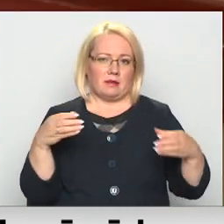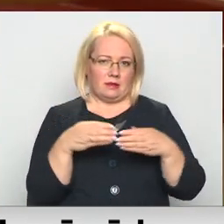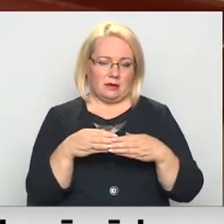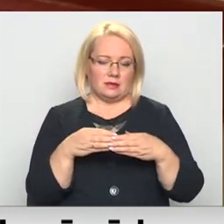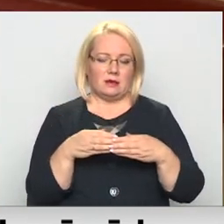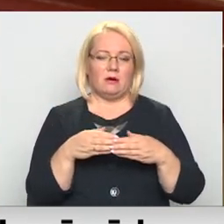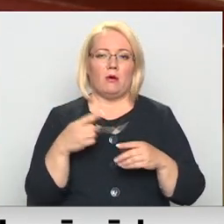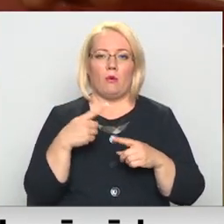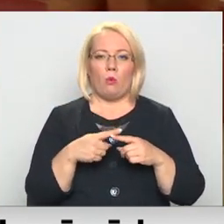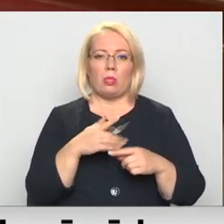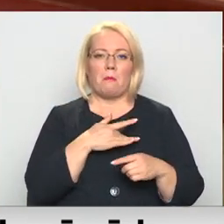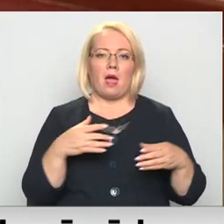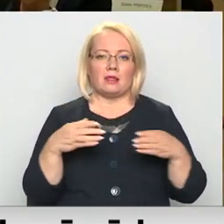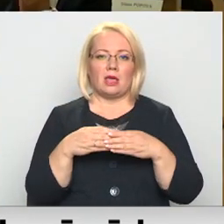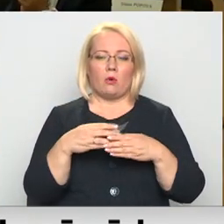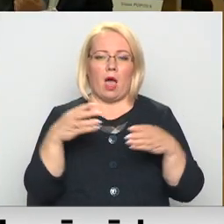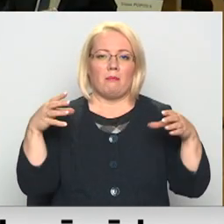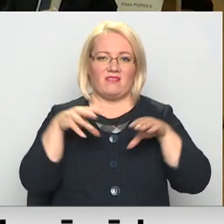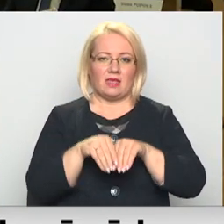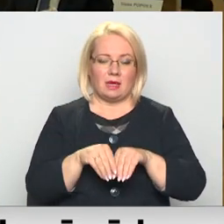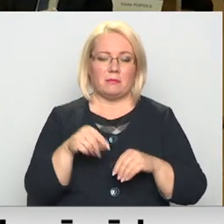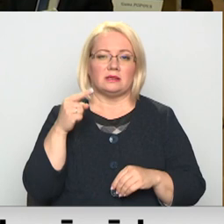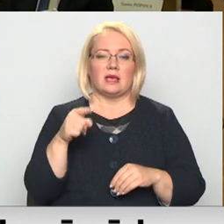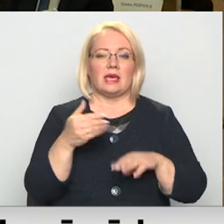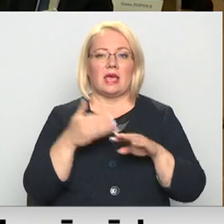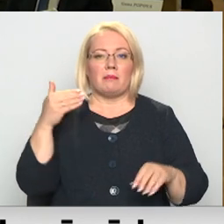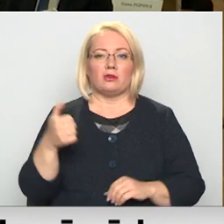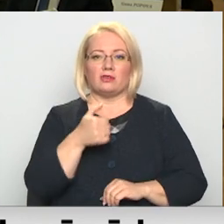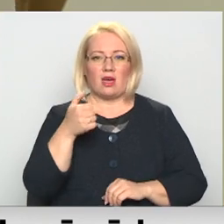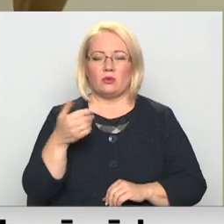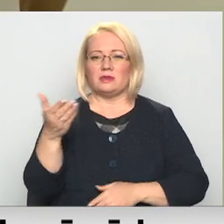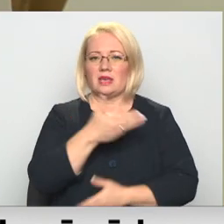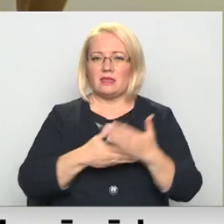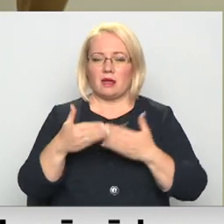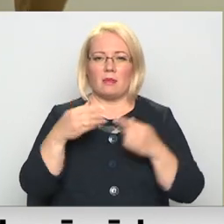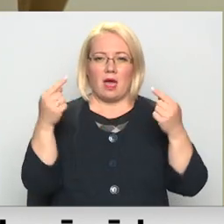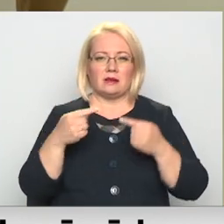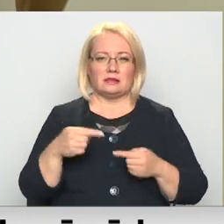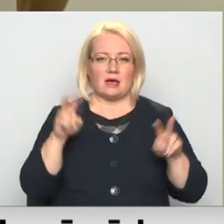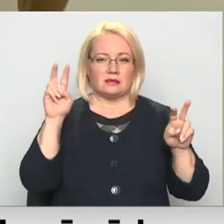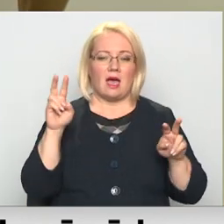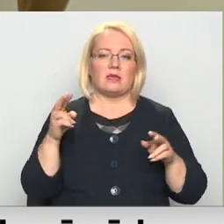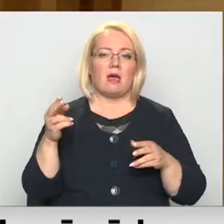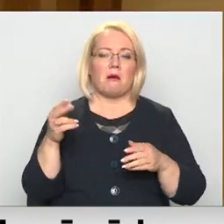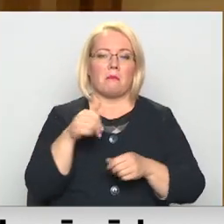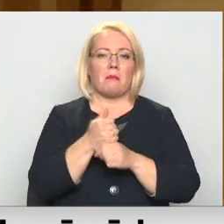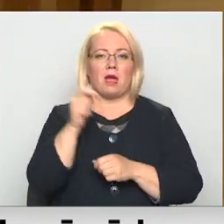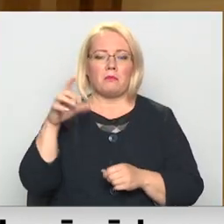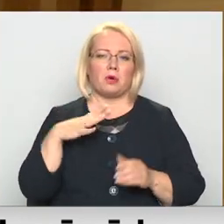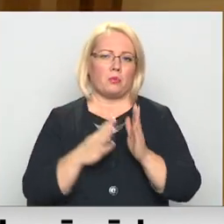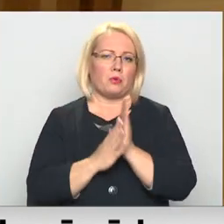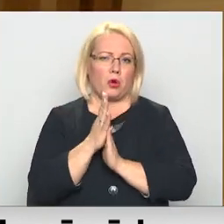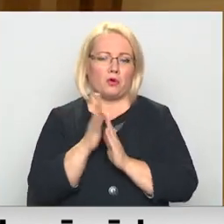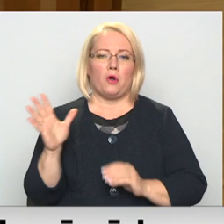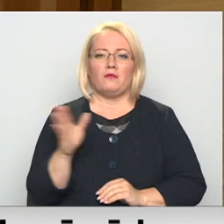politiskas partijas un partiju apvienības. Lai arī iepriekšējos gados sadarbība ar saskaņas pārstāvjiem ir bijusi produktīva un visus